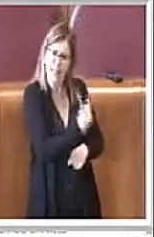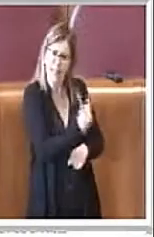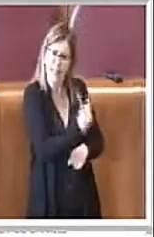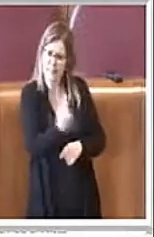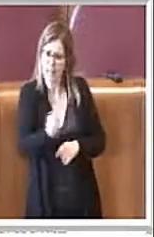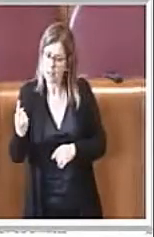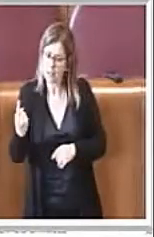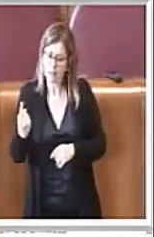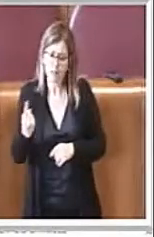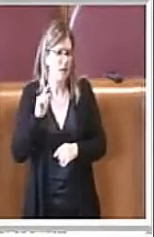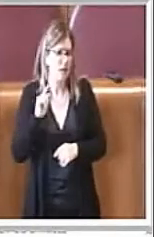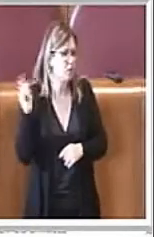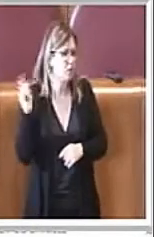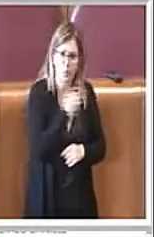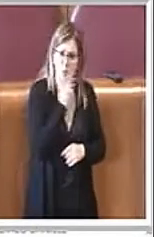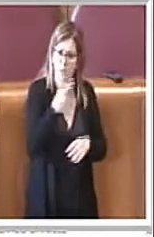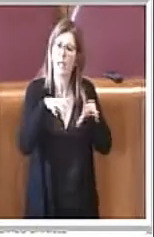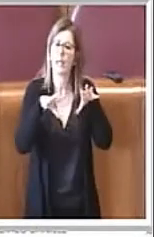massimo su questo.